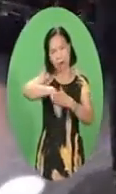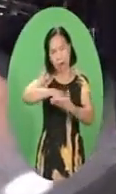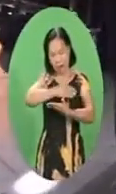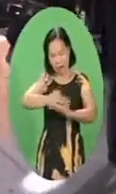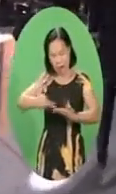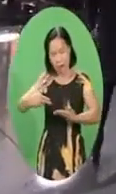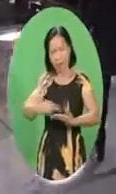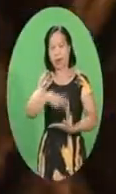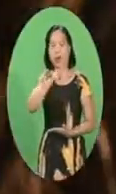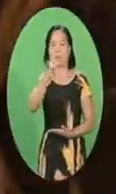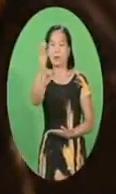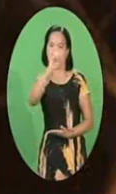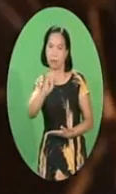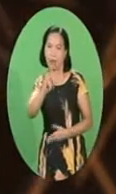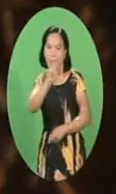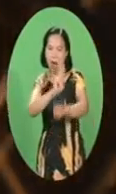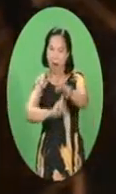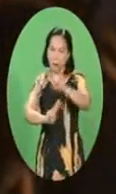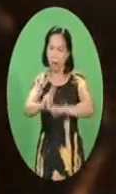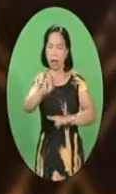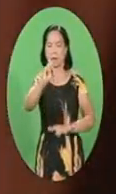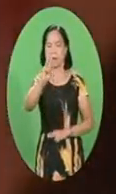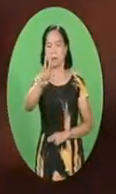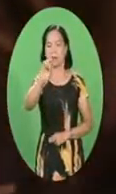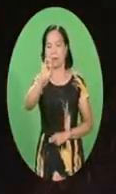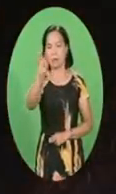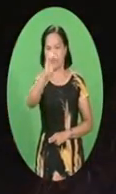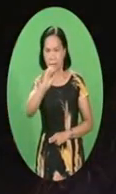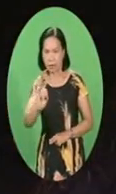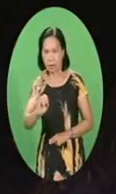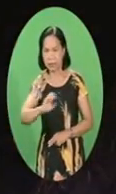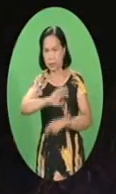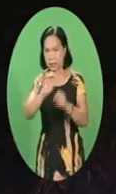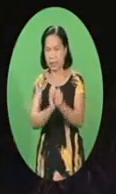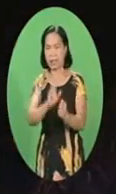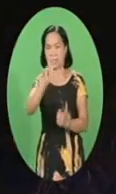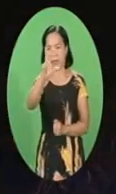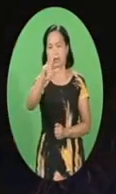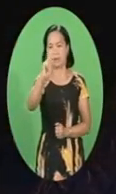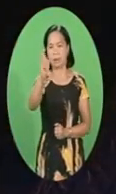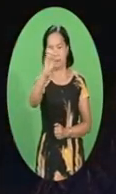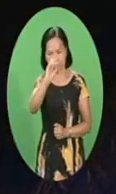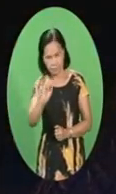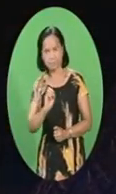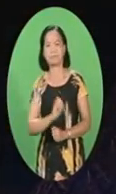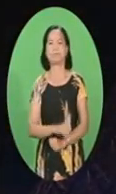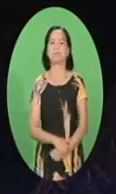với 21%, nước Pháp bất khuất với từ 13-15% và xã hội với từ 8-9%.